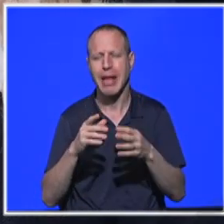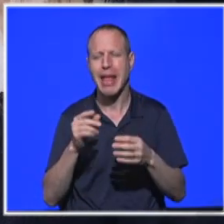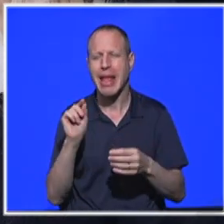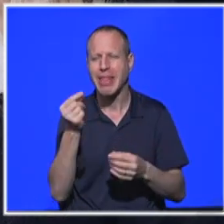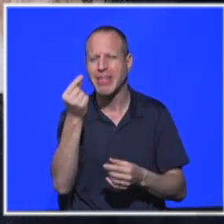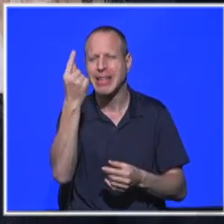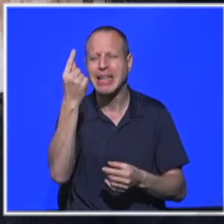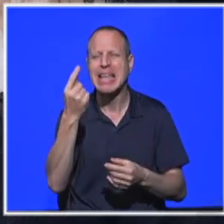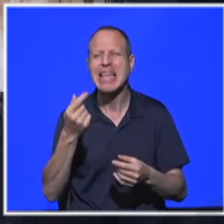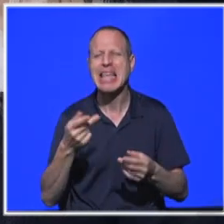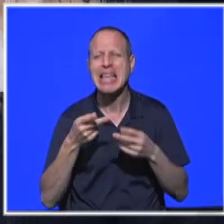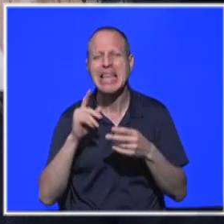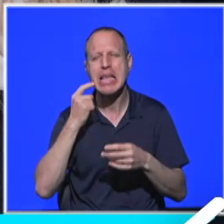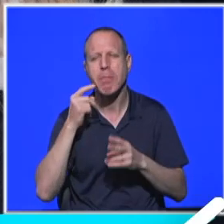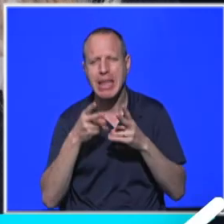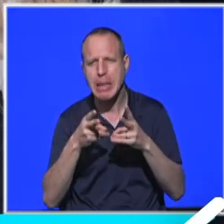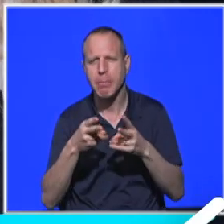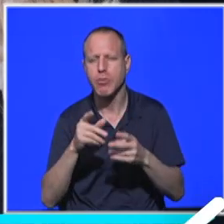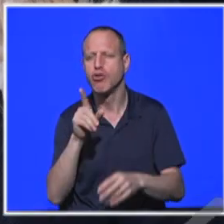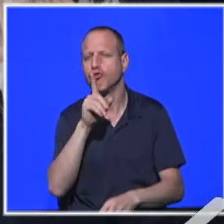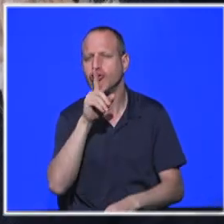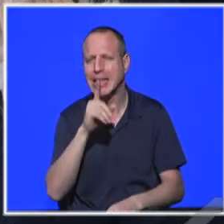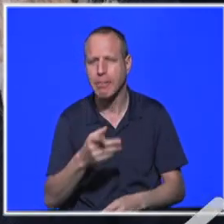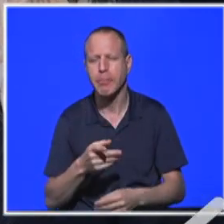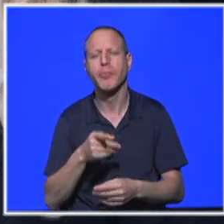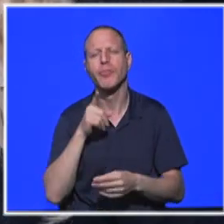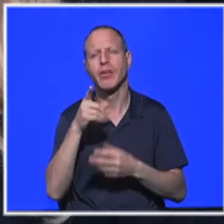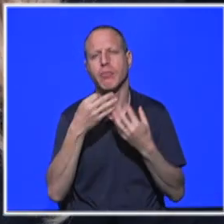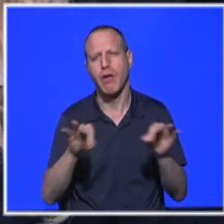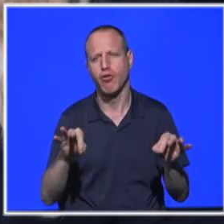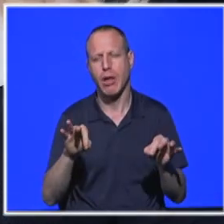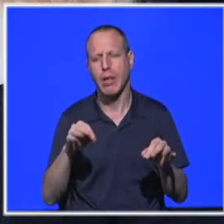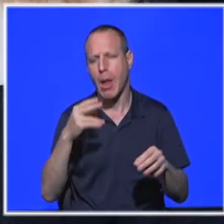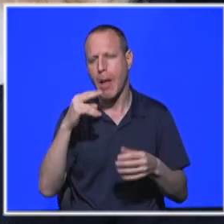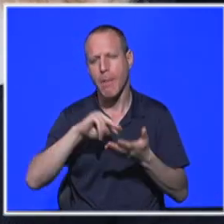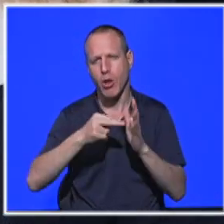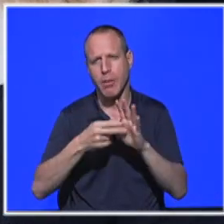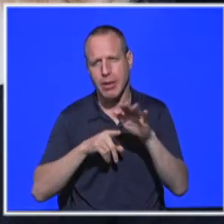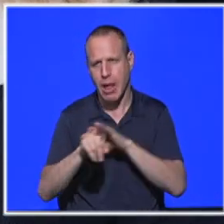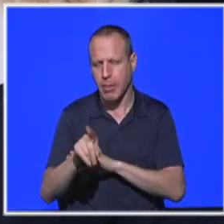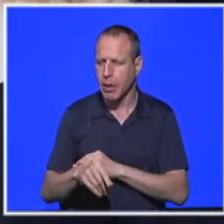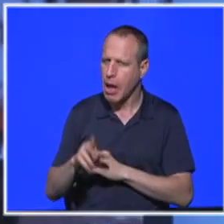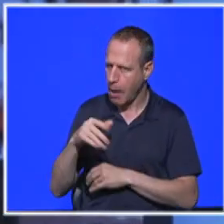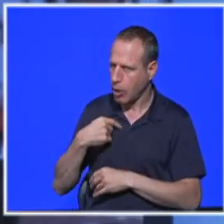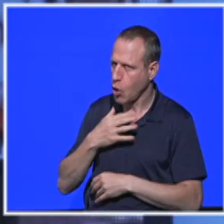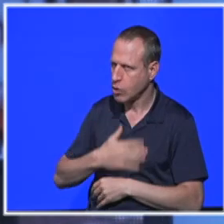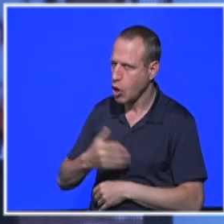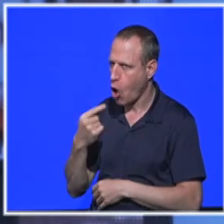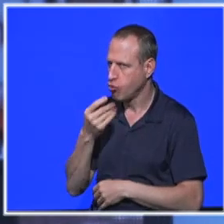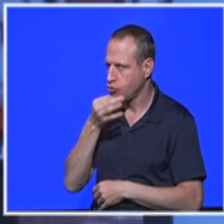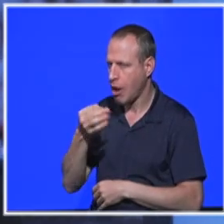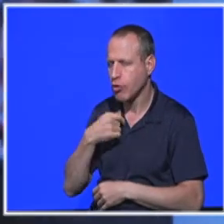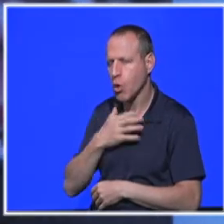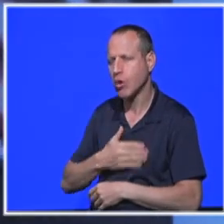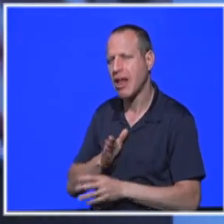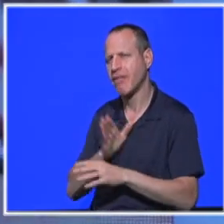בגימיקים, בשטיקים, והיא זאת שמאפשרת לפוליטיקאים להתחמק מהמהות. אז חכו, יש לי, גם אני רוצה עוד שאלה, ואני רוצה קודם